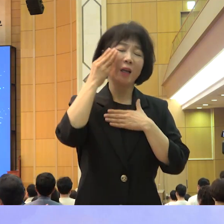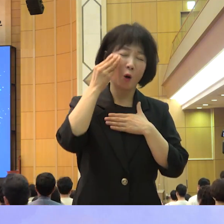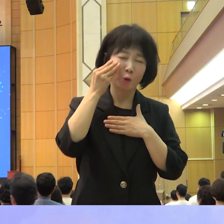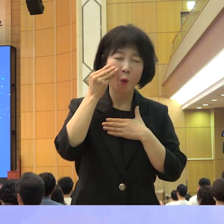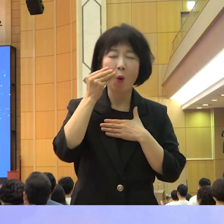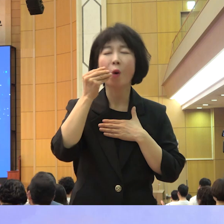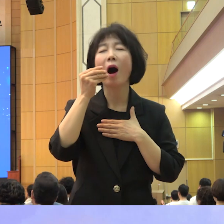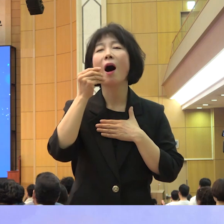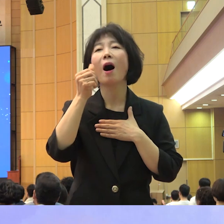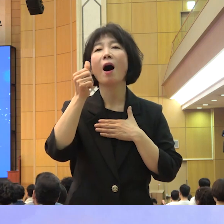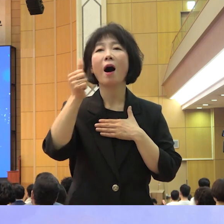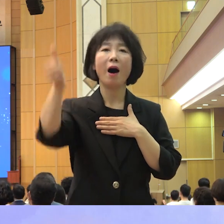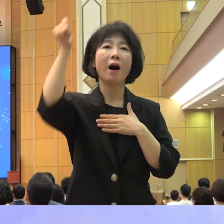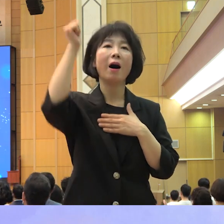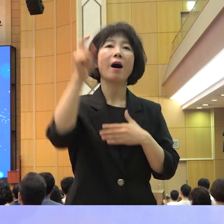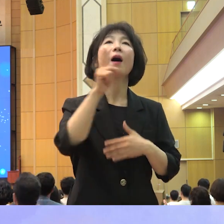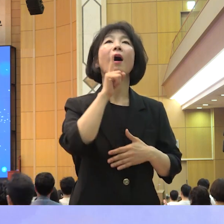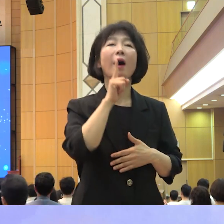주시니